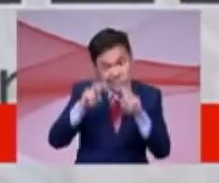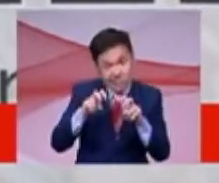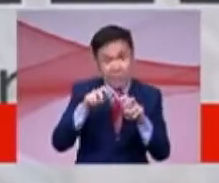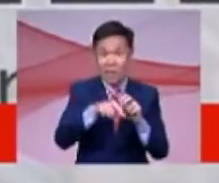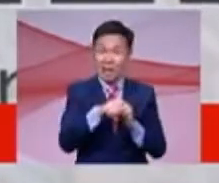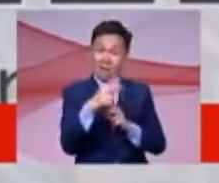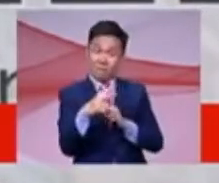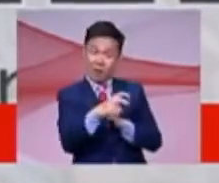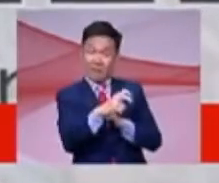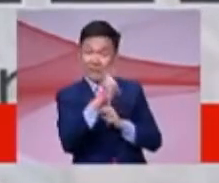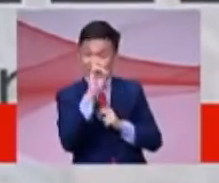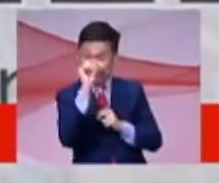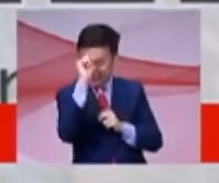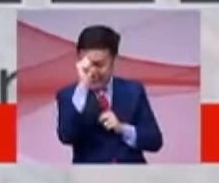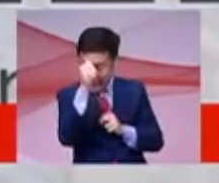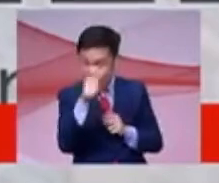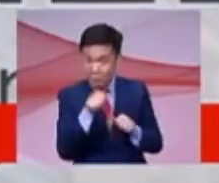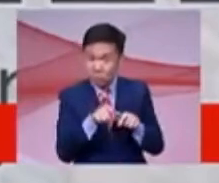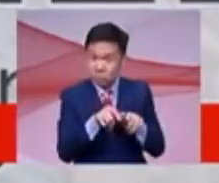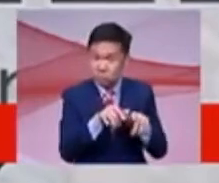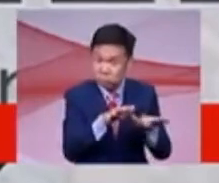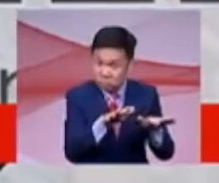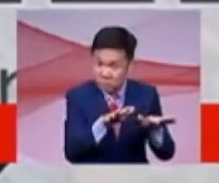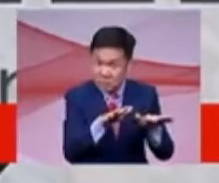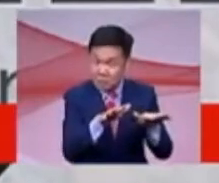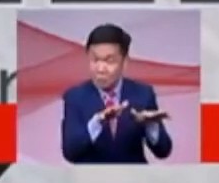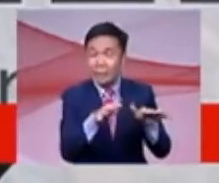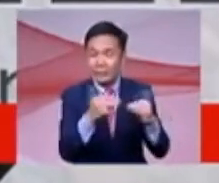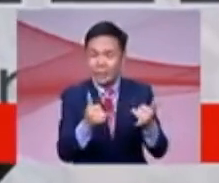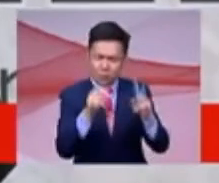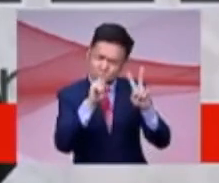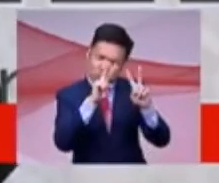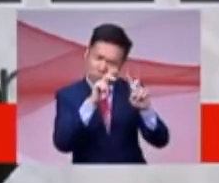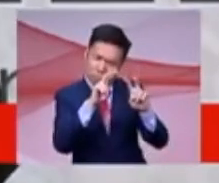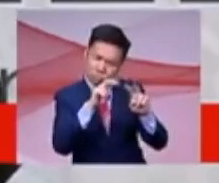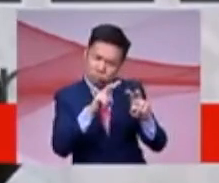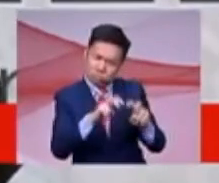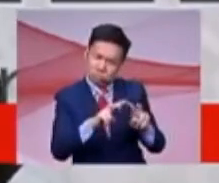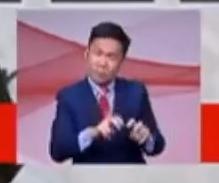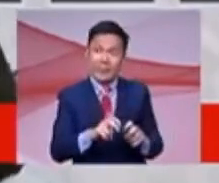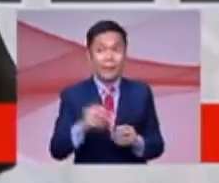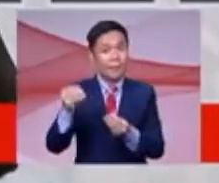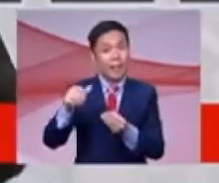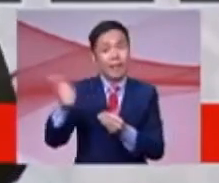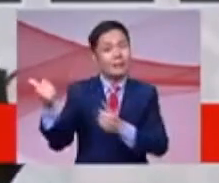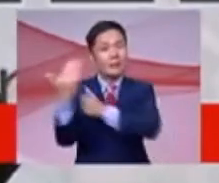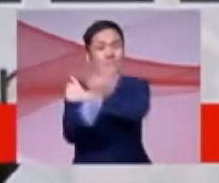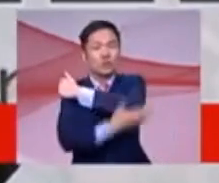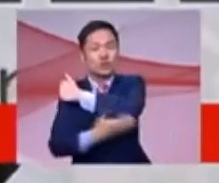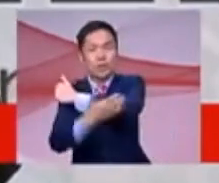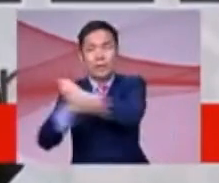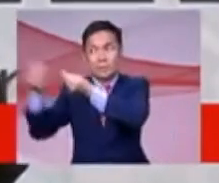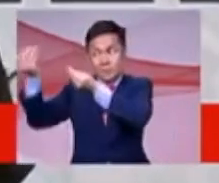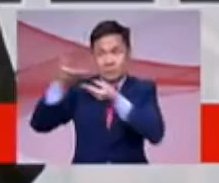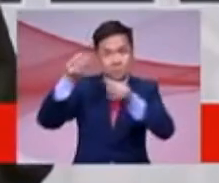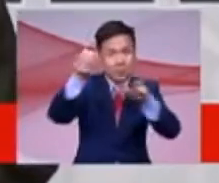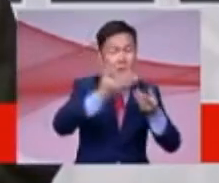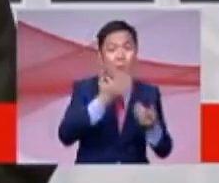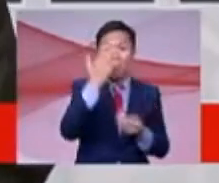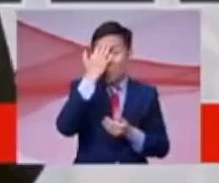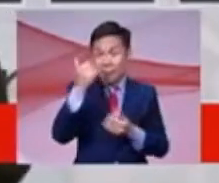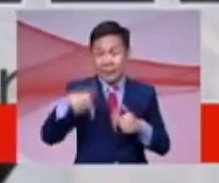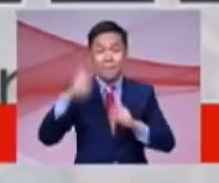infectivity and the virulence of the strain. So I think we need more information from other countries because we only have one case.